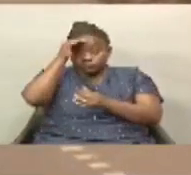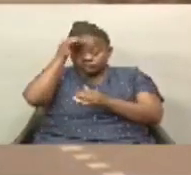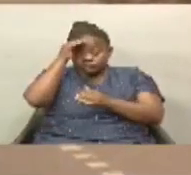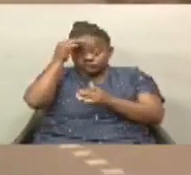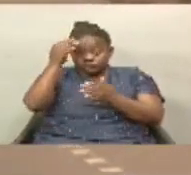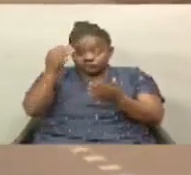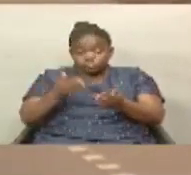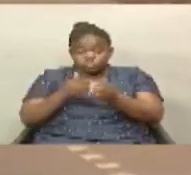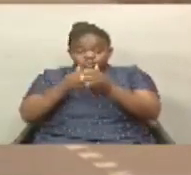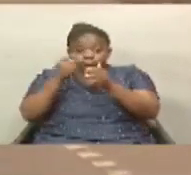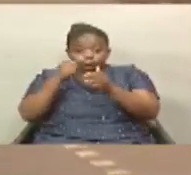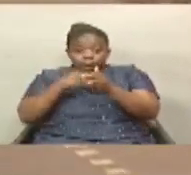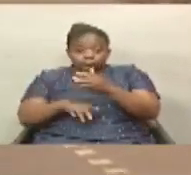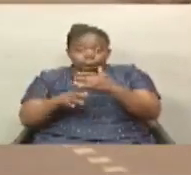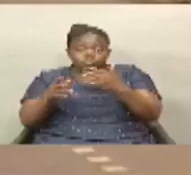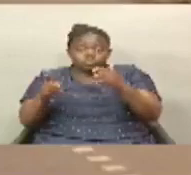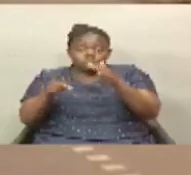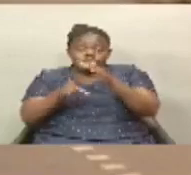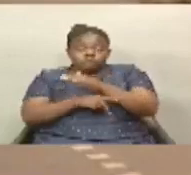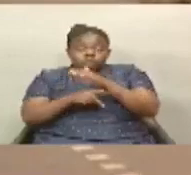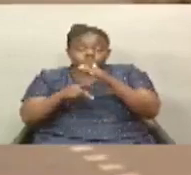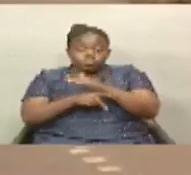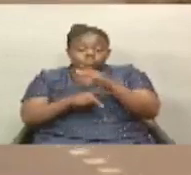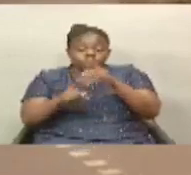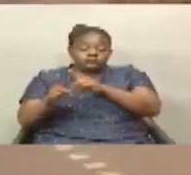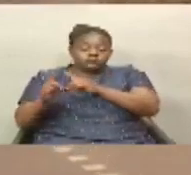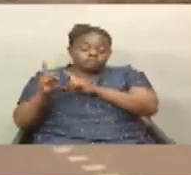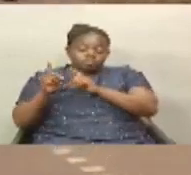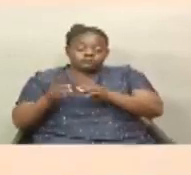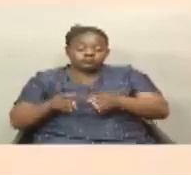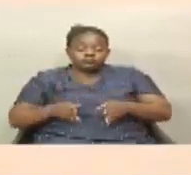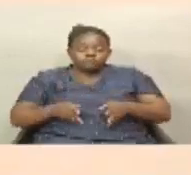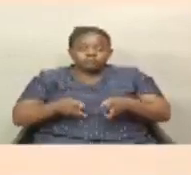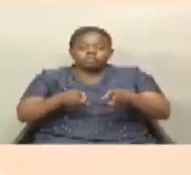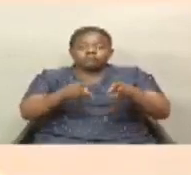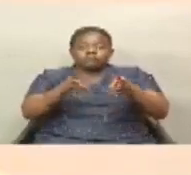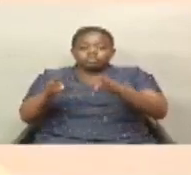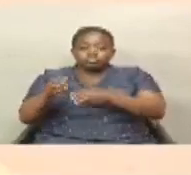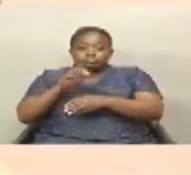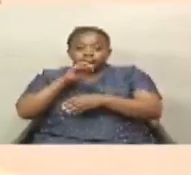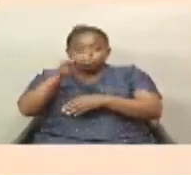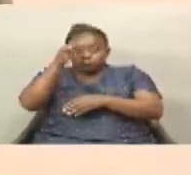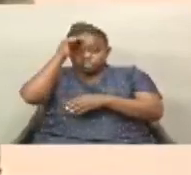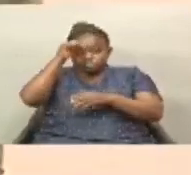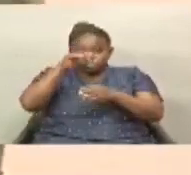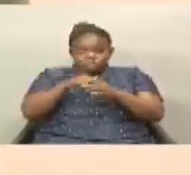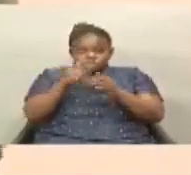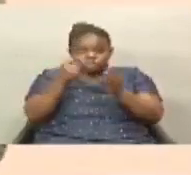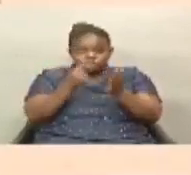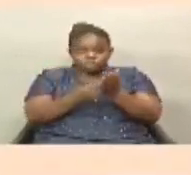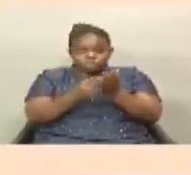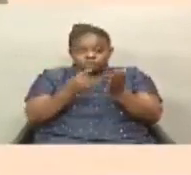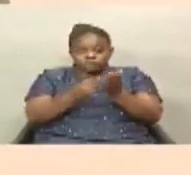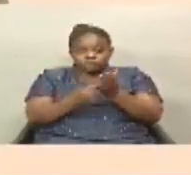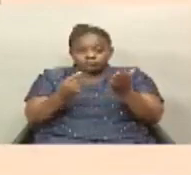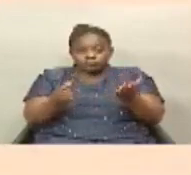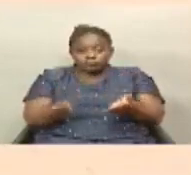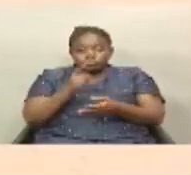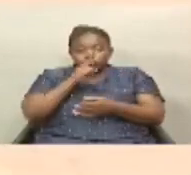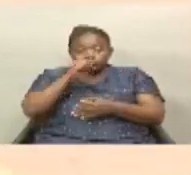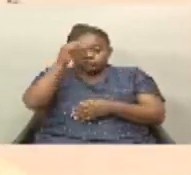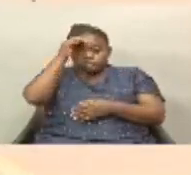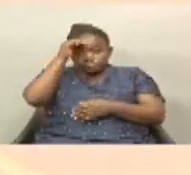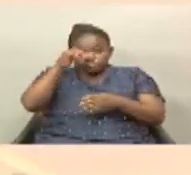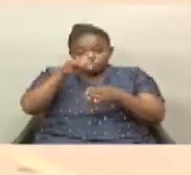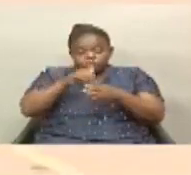nga bakulembeddwamu wafandi ya Chai Philip amyuka atwala ebyobutebenkevu ku nguudo n'omwogeza poliisi ebiduka mu ggwanga Falide Nampimba adumira poliisi